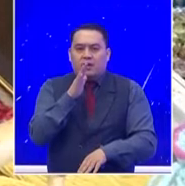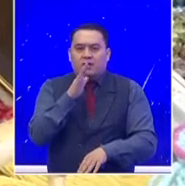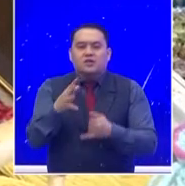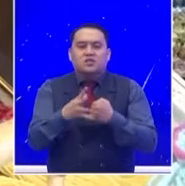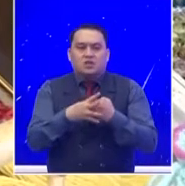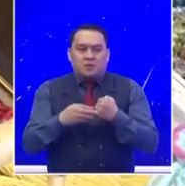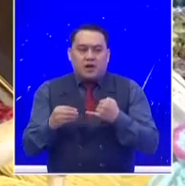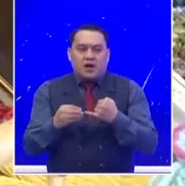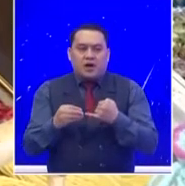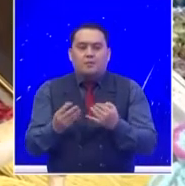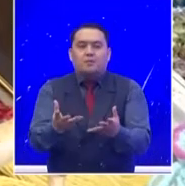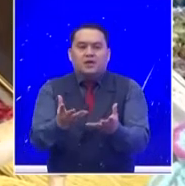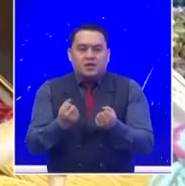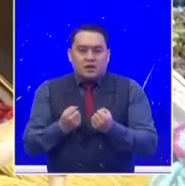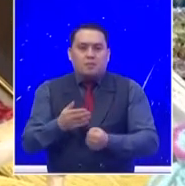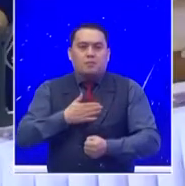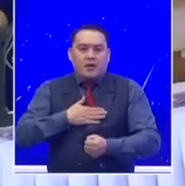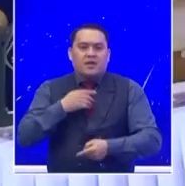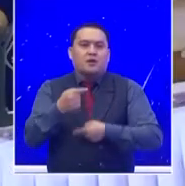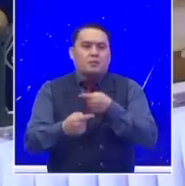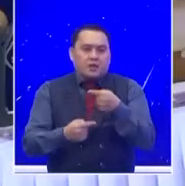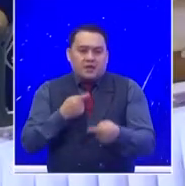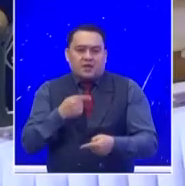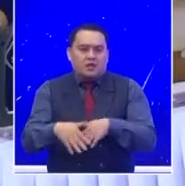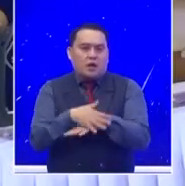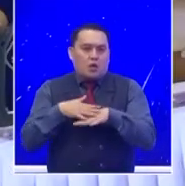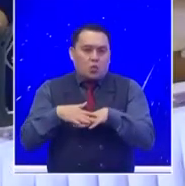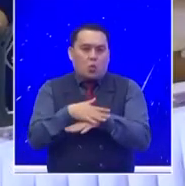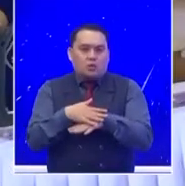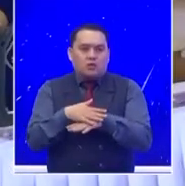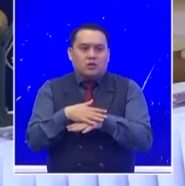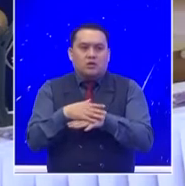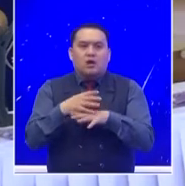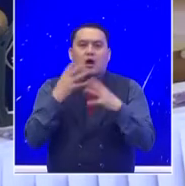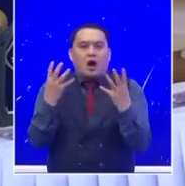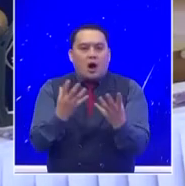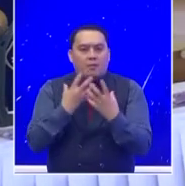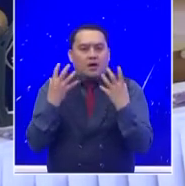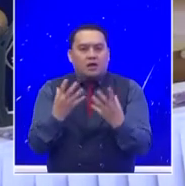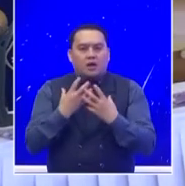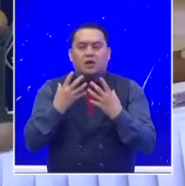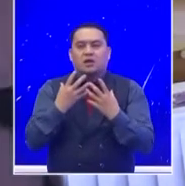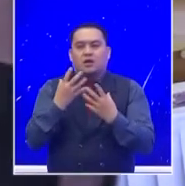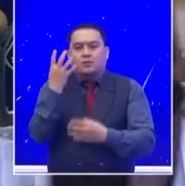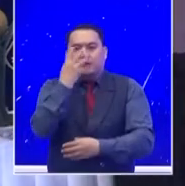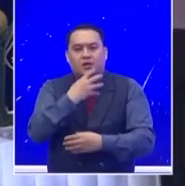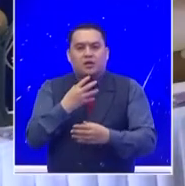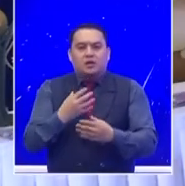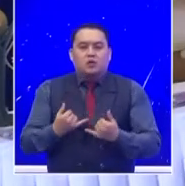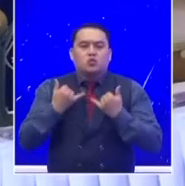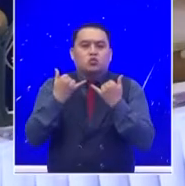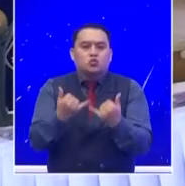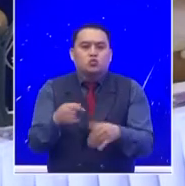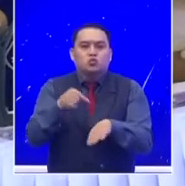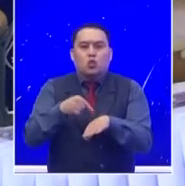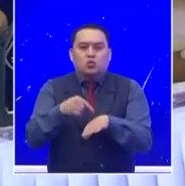земля приняла и моих предков, и вот все народы, обогрела, приютила. Вот. И, конечно же, вот чувство